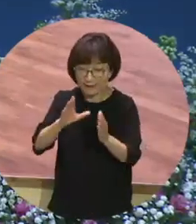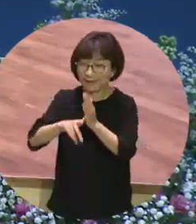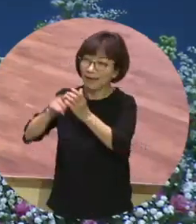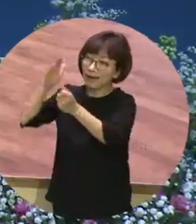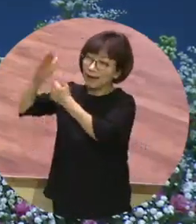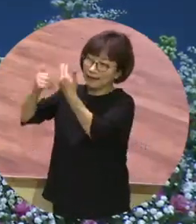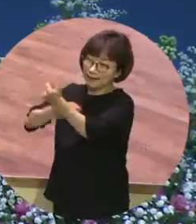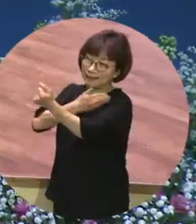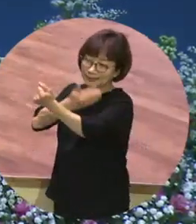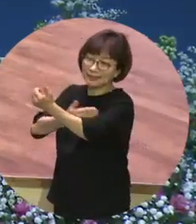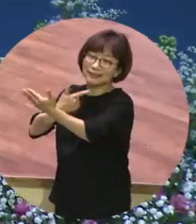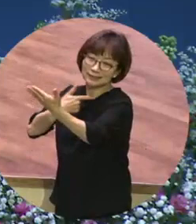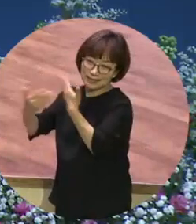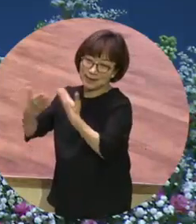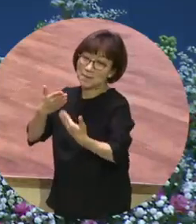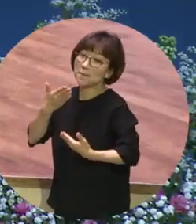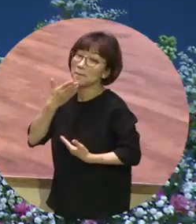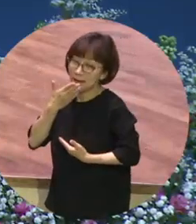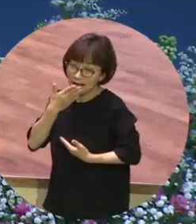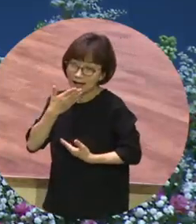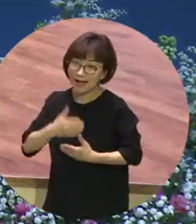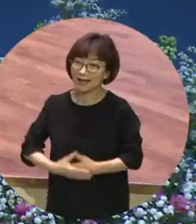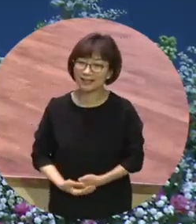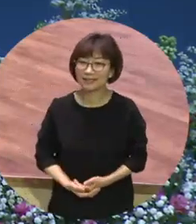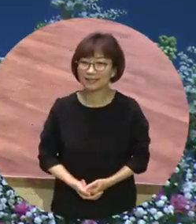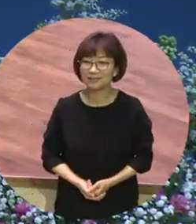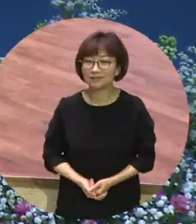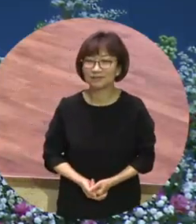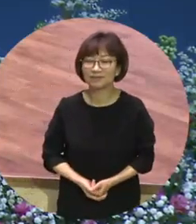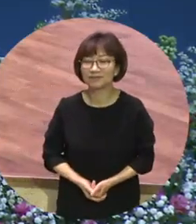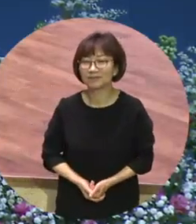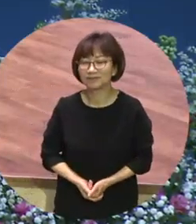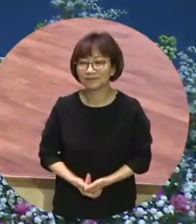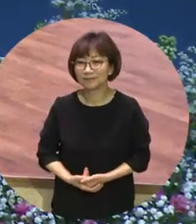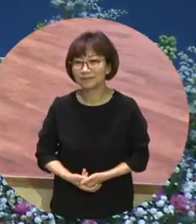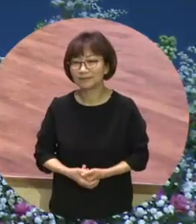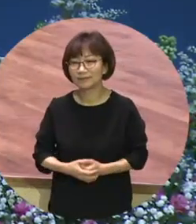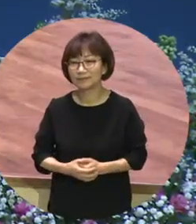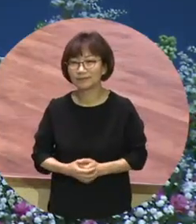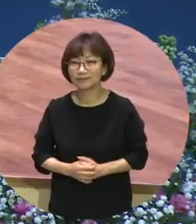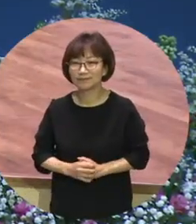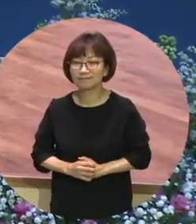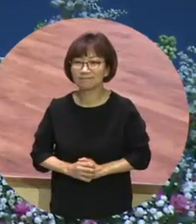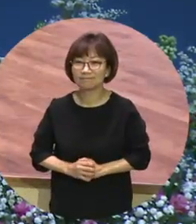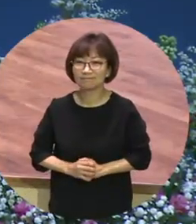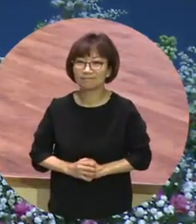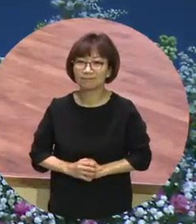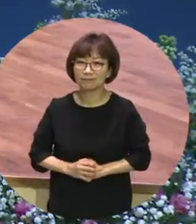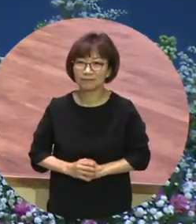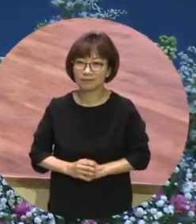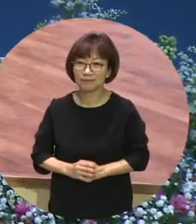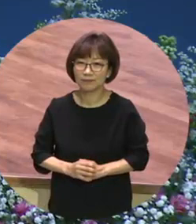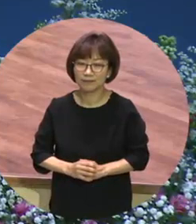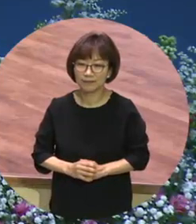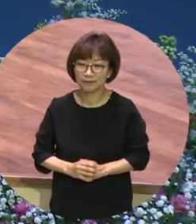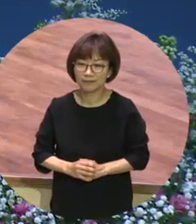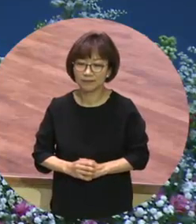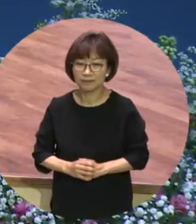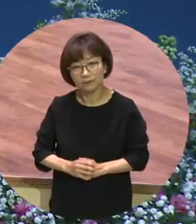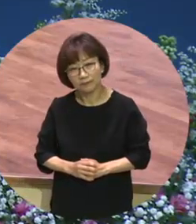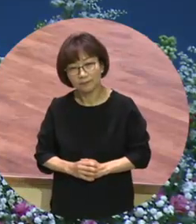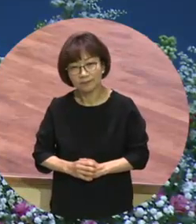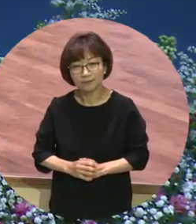때까지 예수님도 구원 받겠지만은 하나님의 축복 경험 못 해요. 내가 사는 것밖에